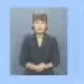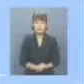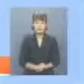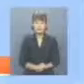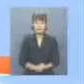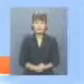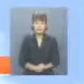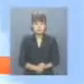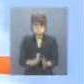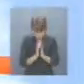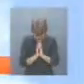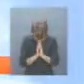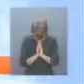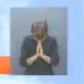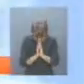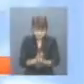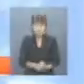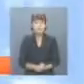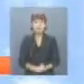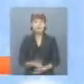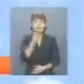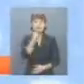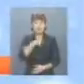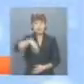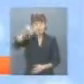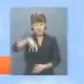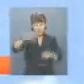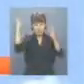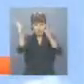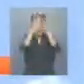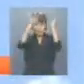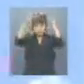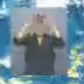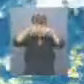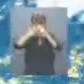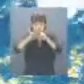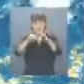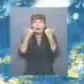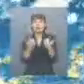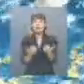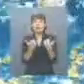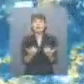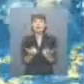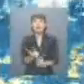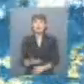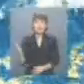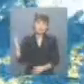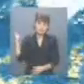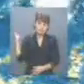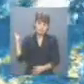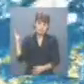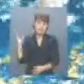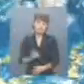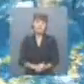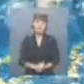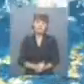สวัสดีค่ะประกาศจากกรมอุตุนิยมวิทยาในเรื่องของฝนตกหนักคลื่นลมแรงในระยะนี้นะคะ บริเวณความกดอากาศสูงหรือว่ามวลอาก